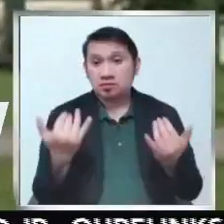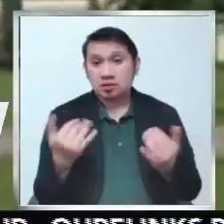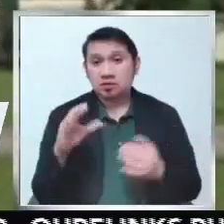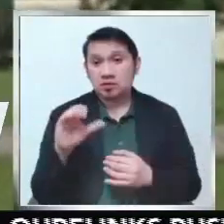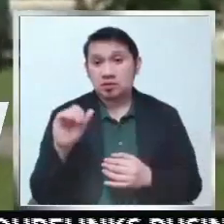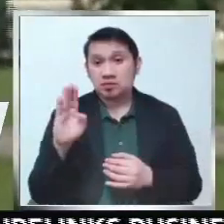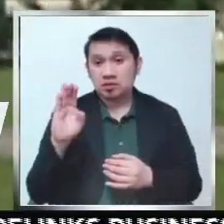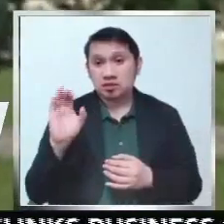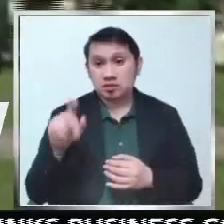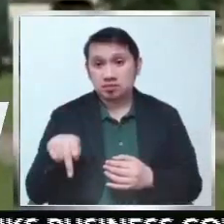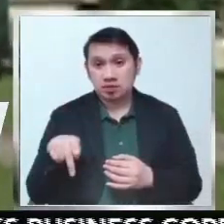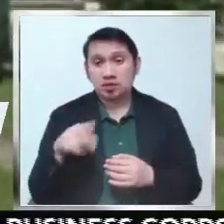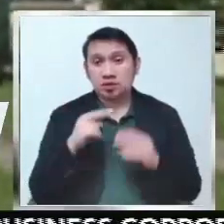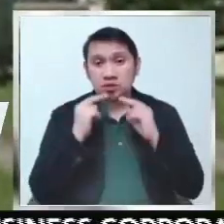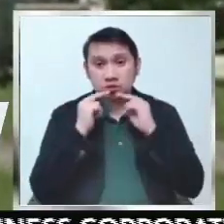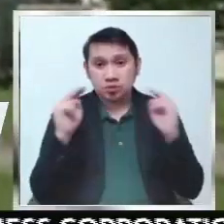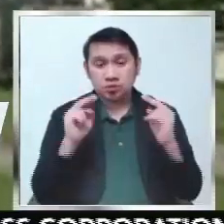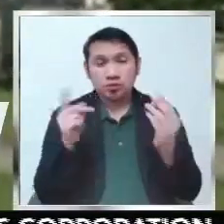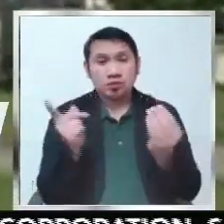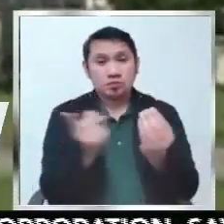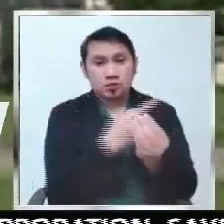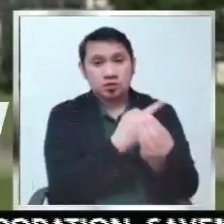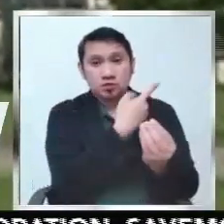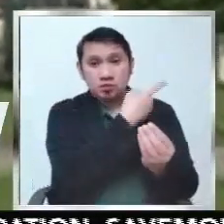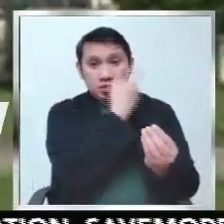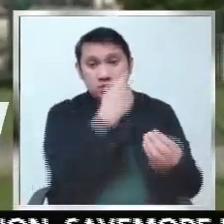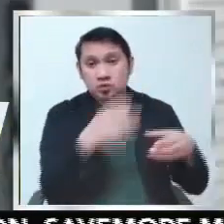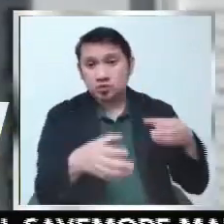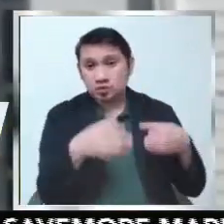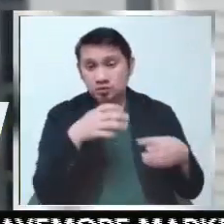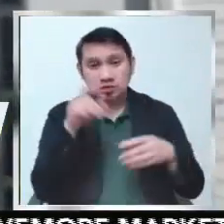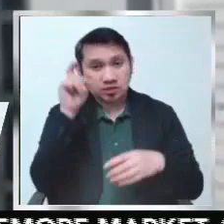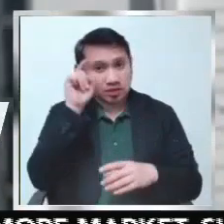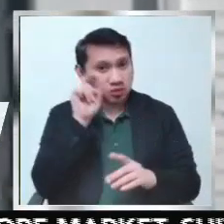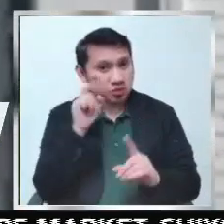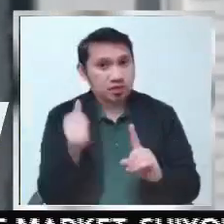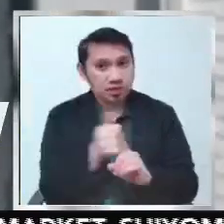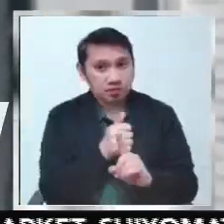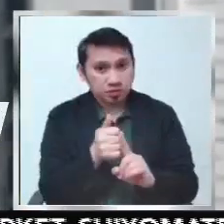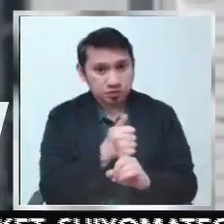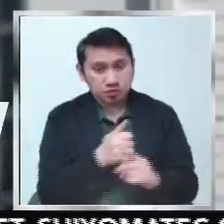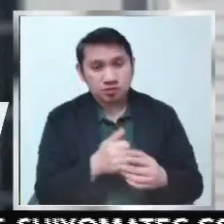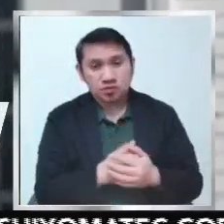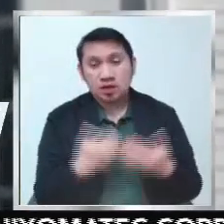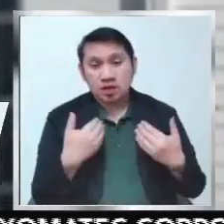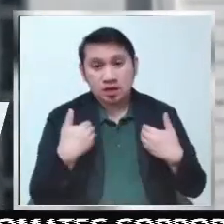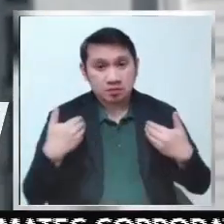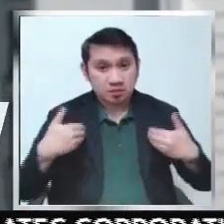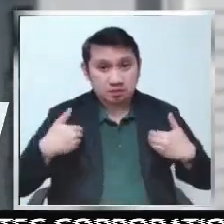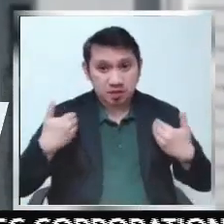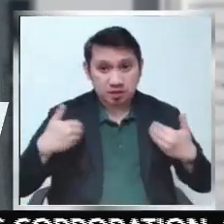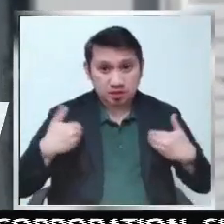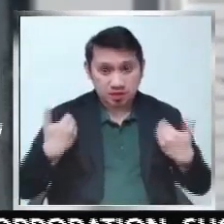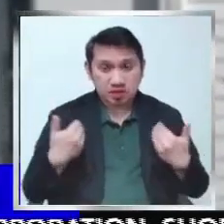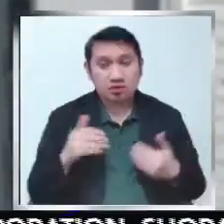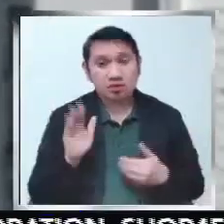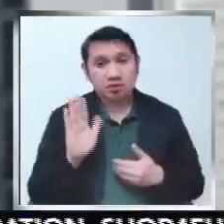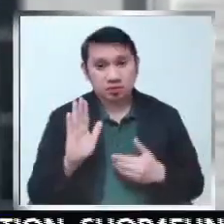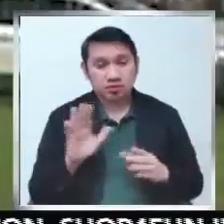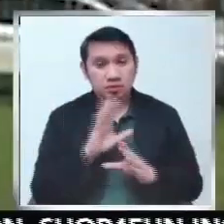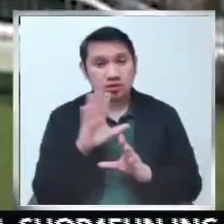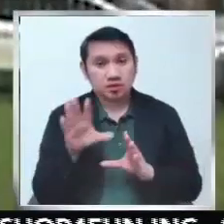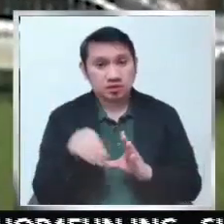News, pinatalsik siya dahil sa kasong sexual abuse kung saan mga menor de edad ang sangkot.